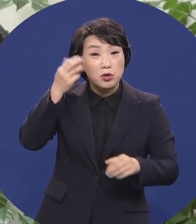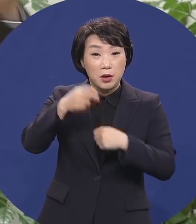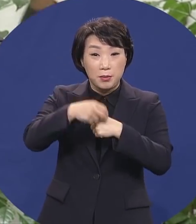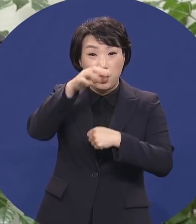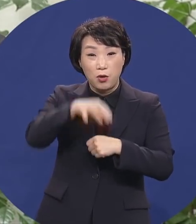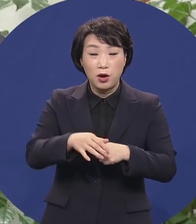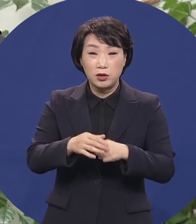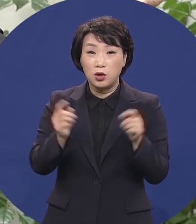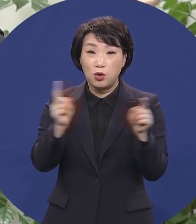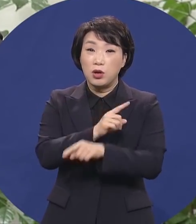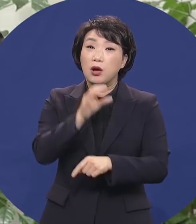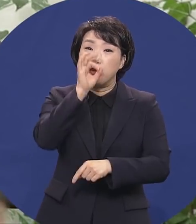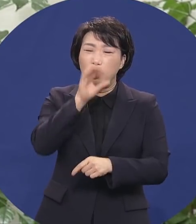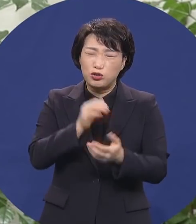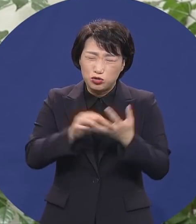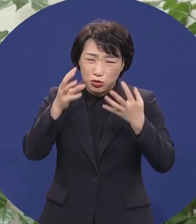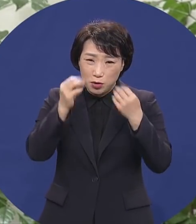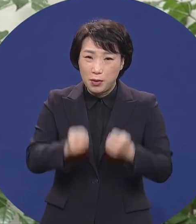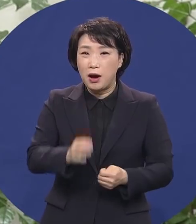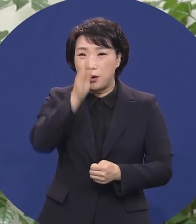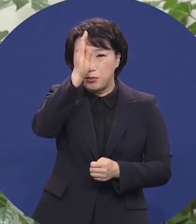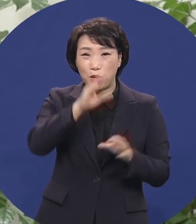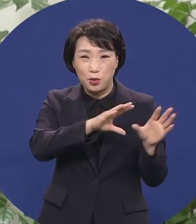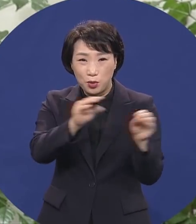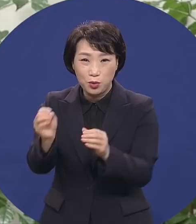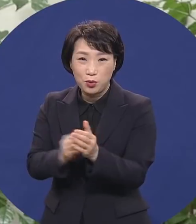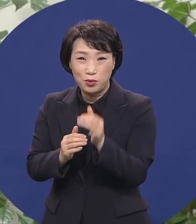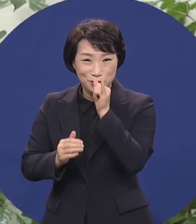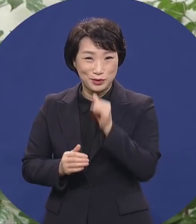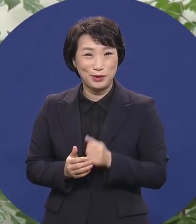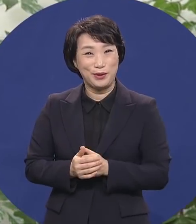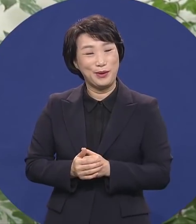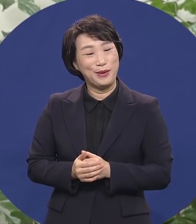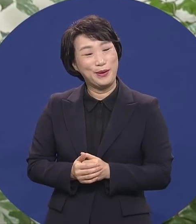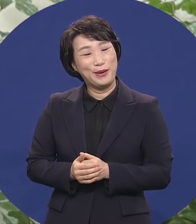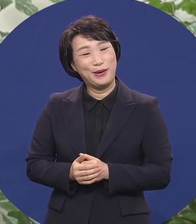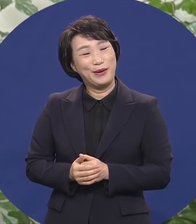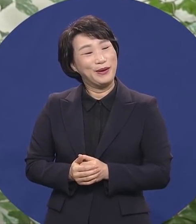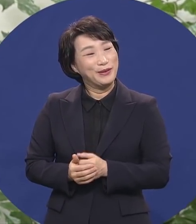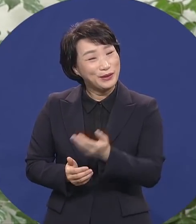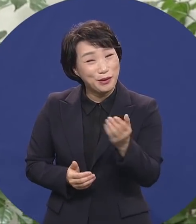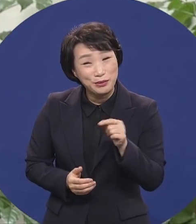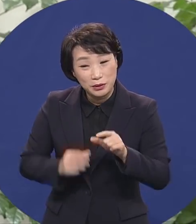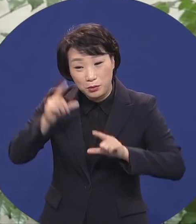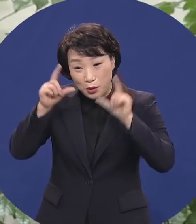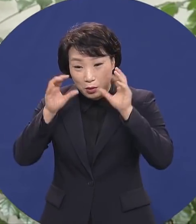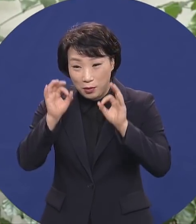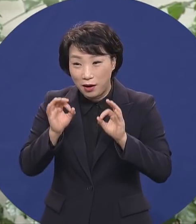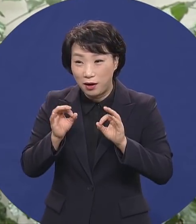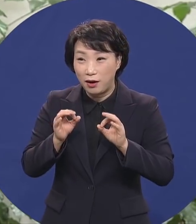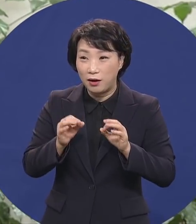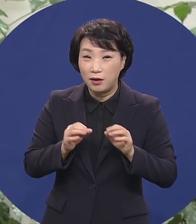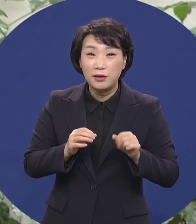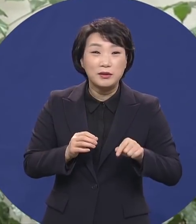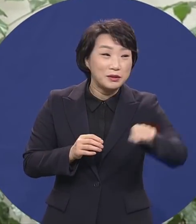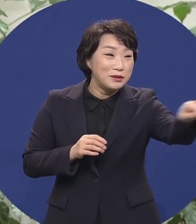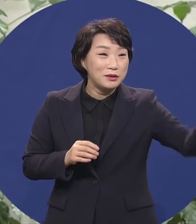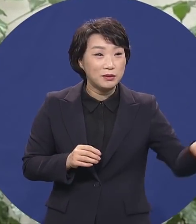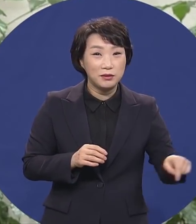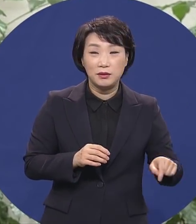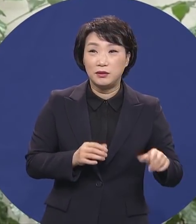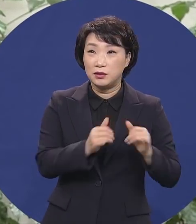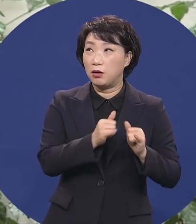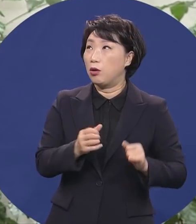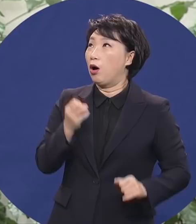없는 수많은 질병들이 어마어마하게 치료받는 그 모습 앞에,